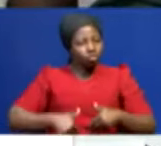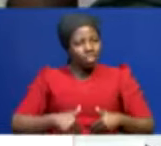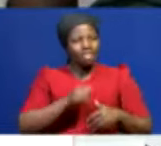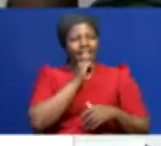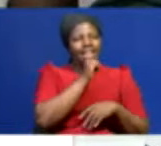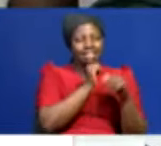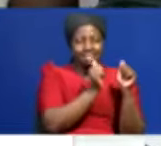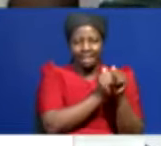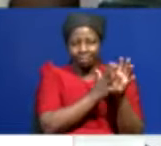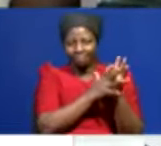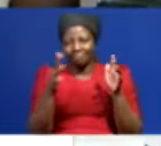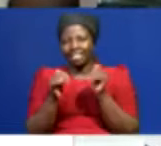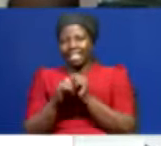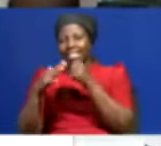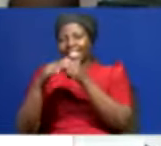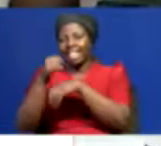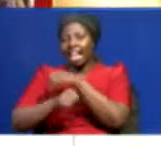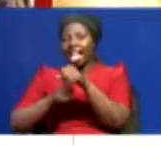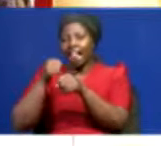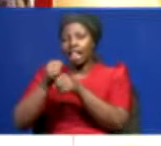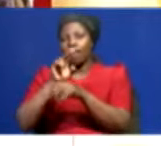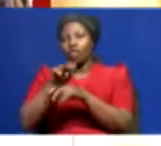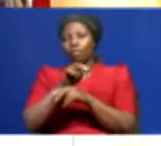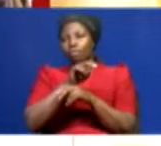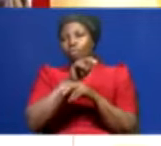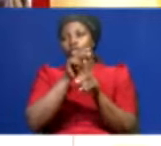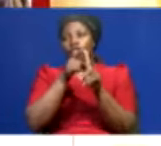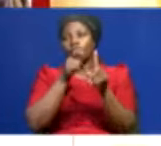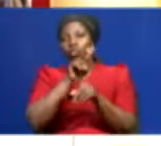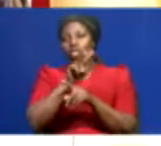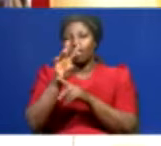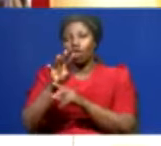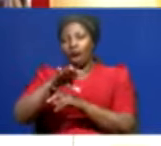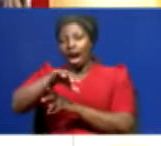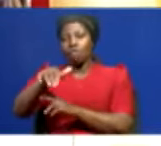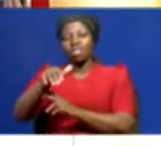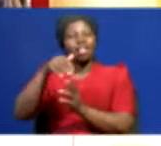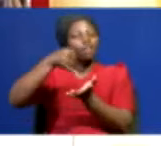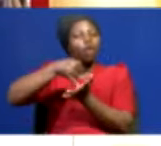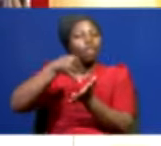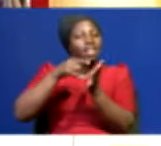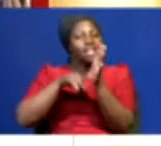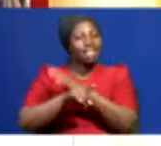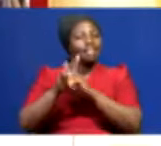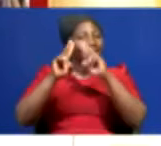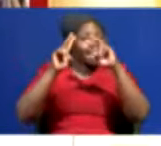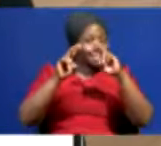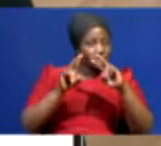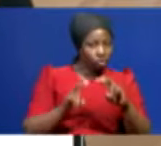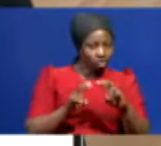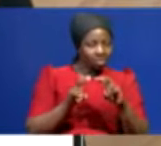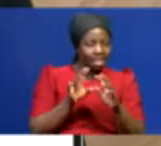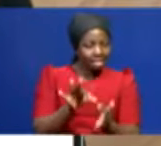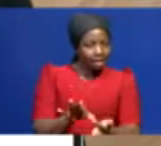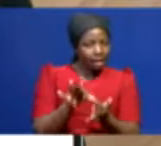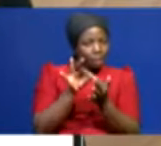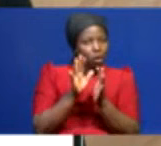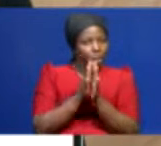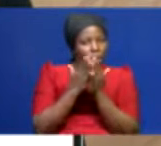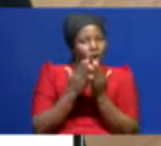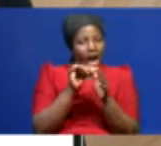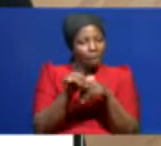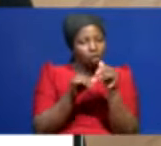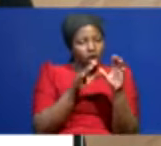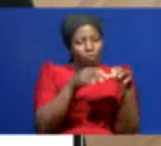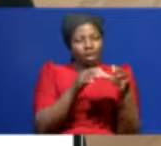10 hadi 19 kutoka kaunti ya 44 walishirikishwa kwenye utafiti huo. Kitabu maalum kuhusu jamii kitawapa